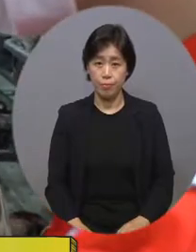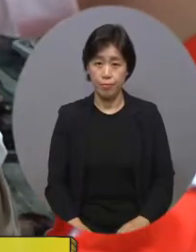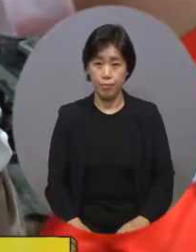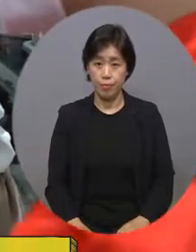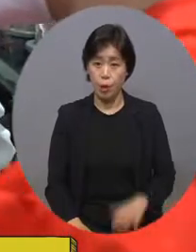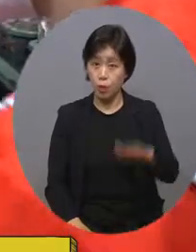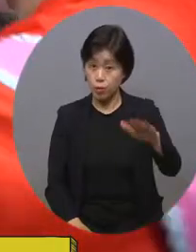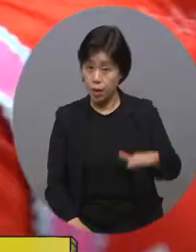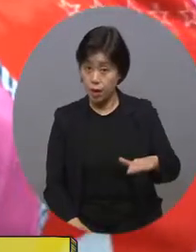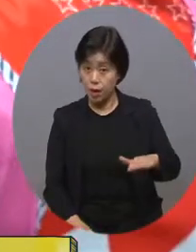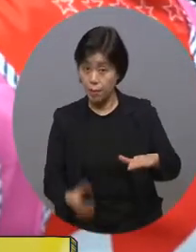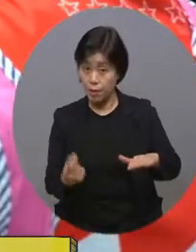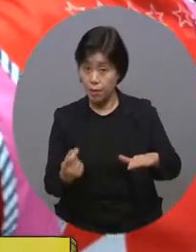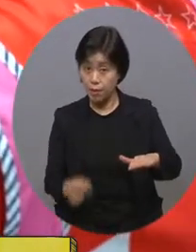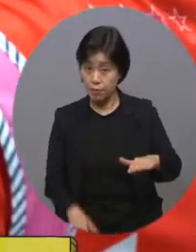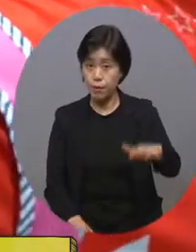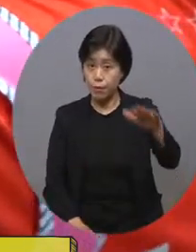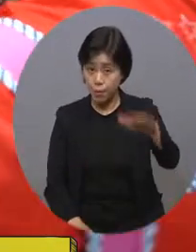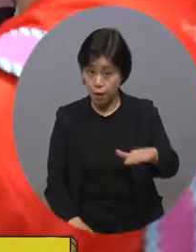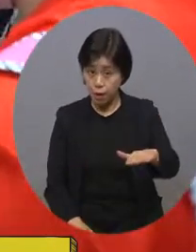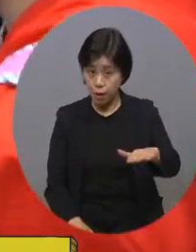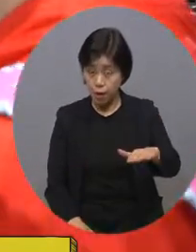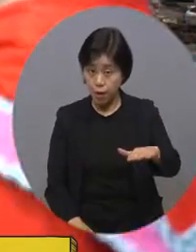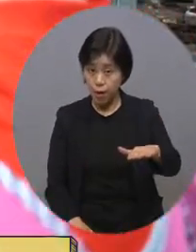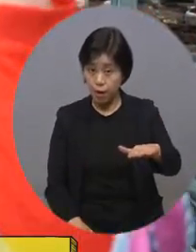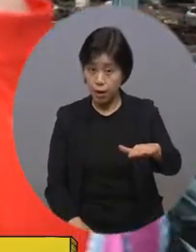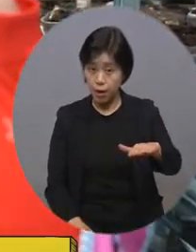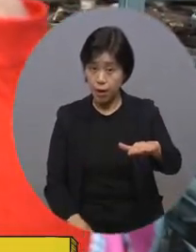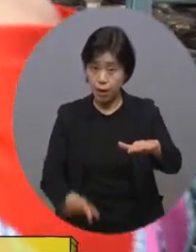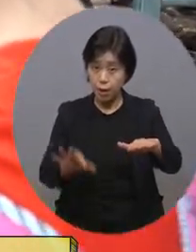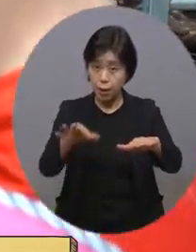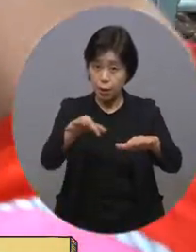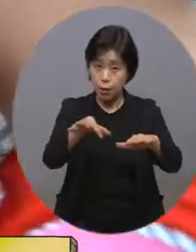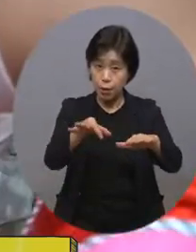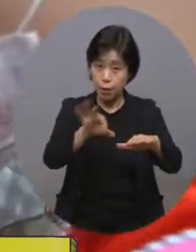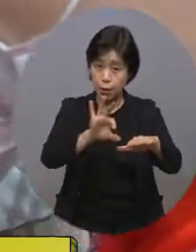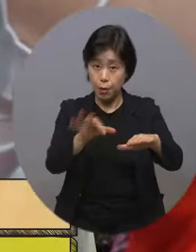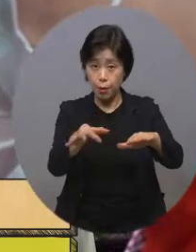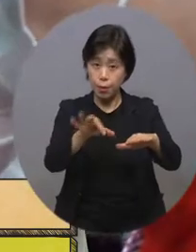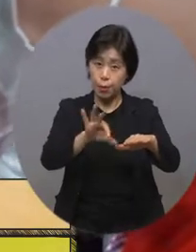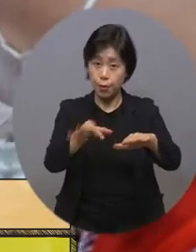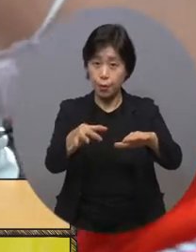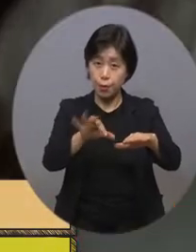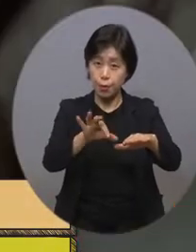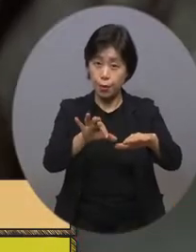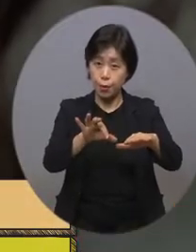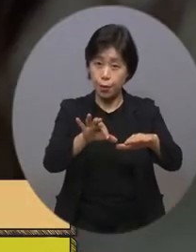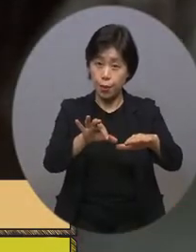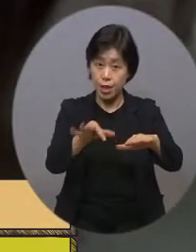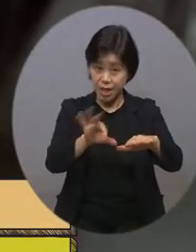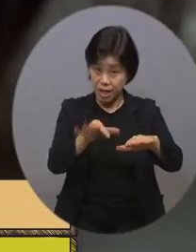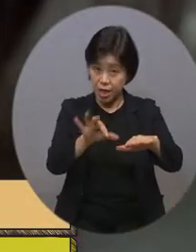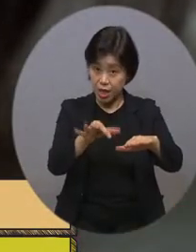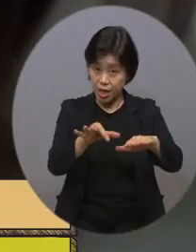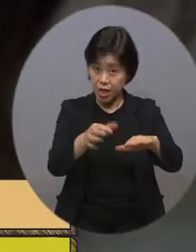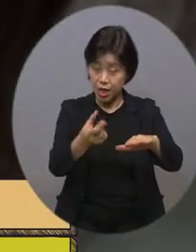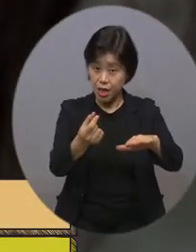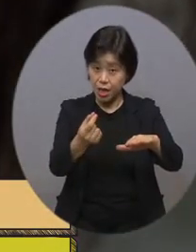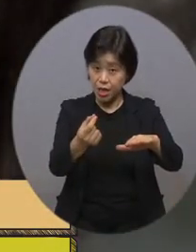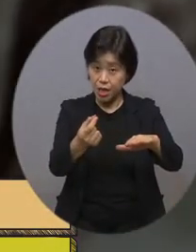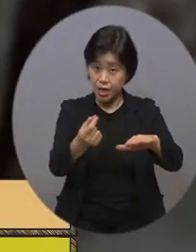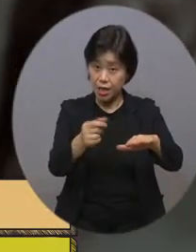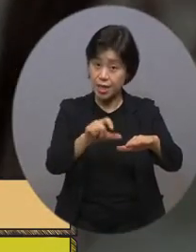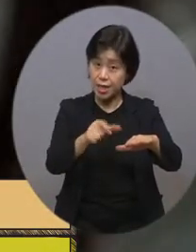위에를 잡을까요? 이렇게 잡고. 네, 잡고. 잡고 이거를 양쪽으로 어떻게 네. 할까요? 네,